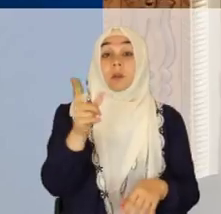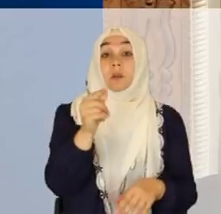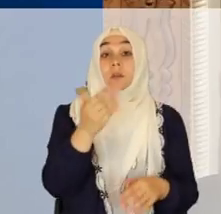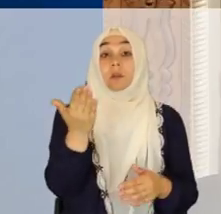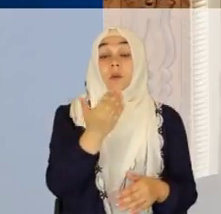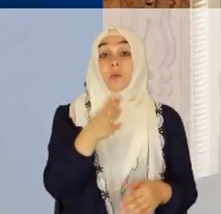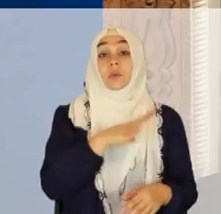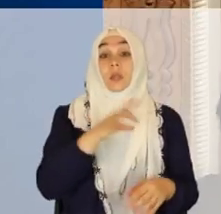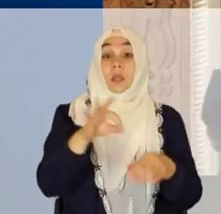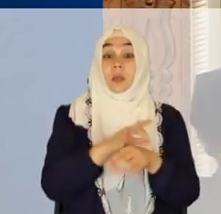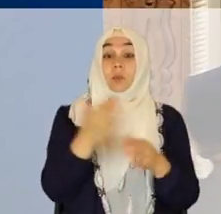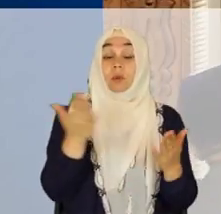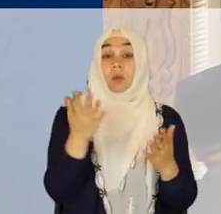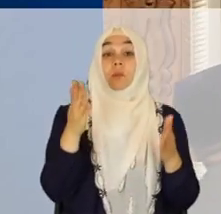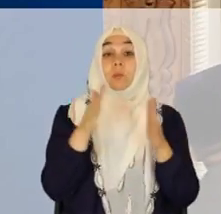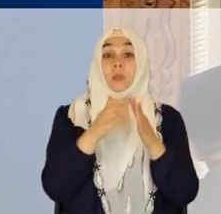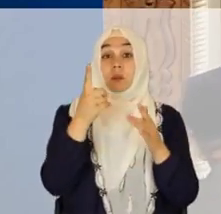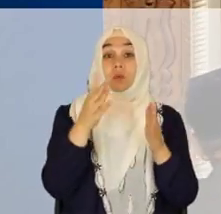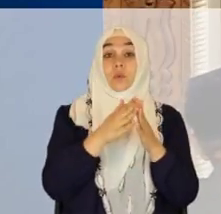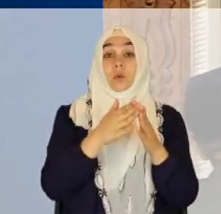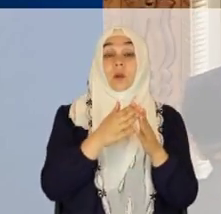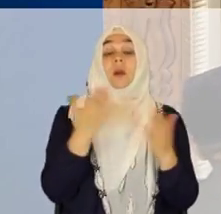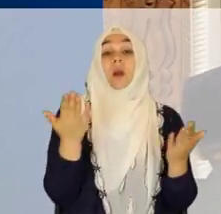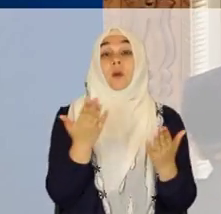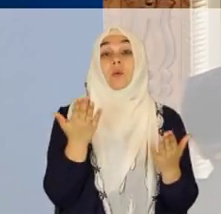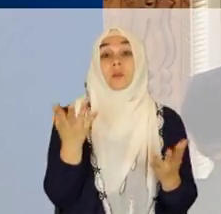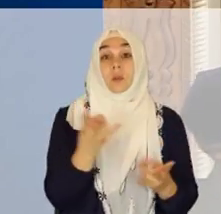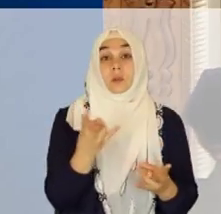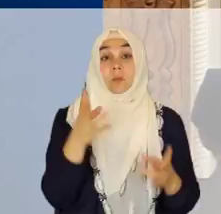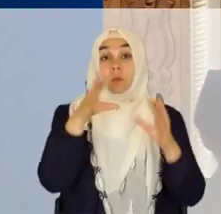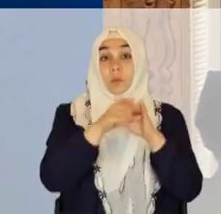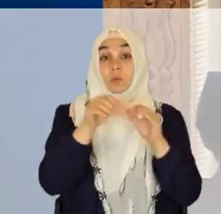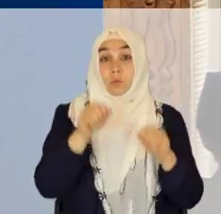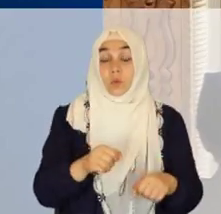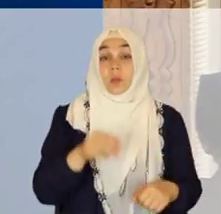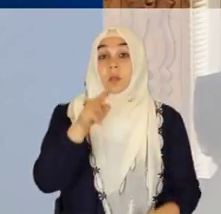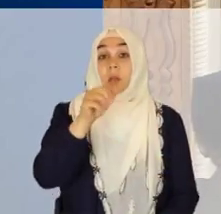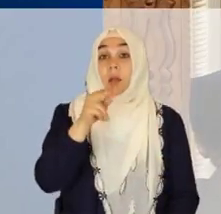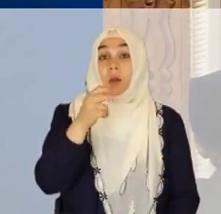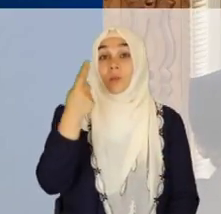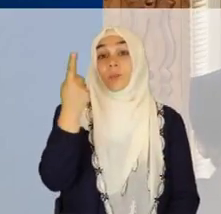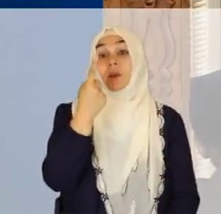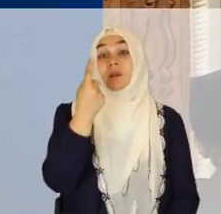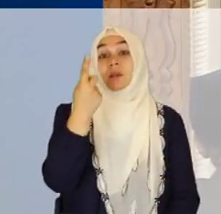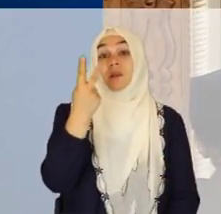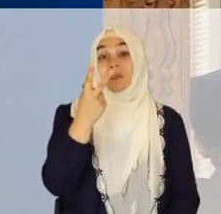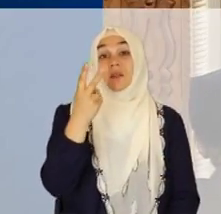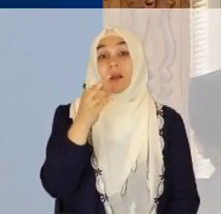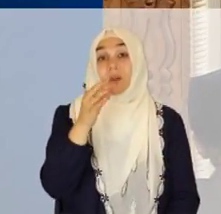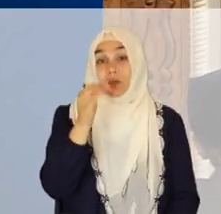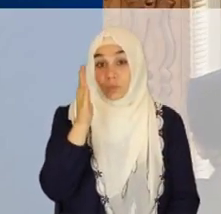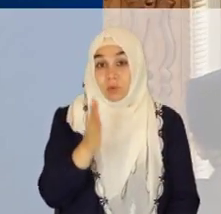taloq qilgan er bilan bir uyda yashasalar qanday bo'ladi? Agar taloq raj'iy taloq bo'lsa, bir taloq